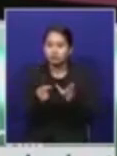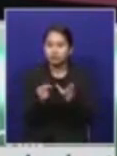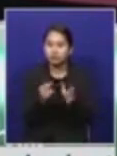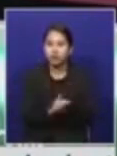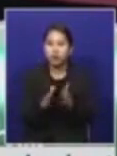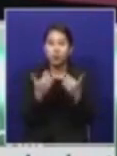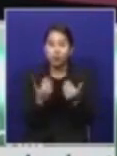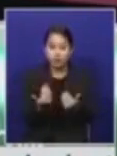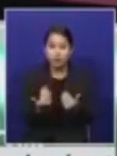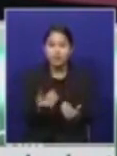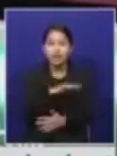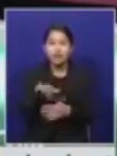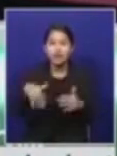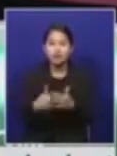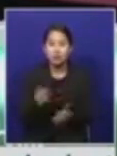ค่ะวันนี้ทุกคนบอกว่าไม่มีความสุขเลยลำบากมาก